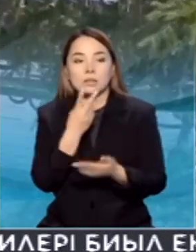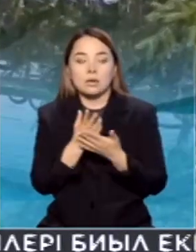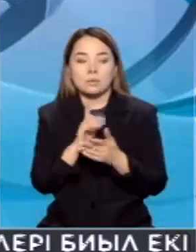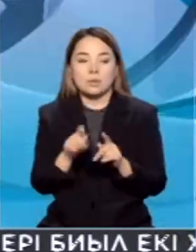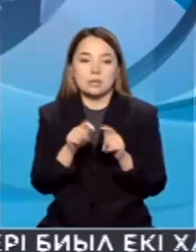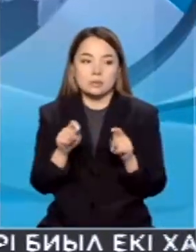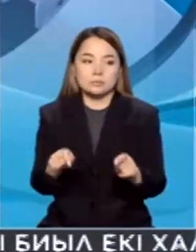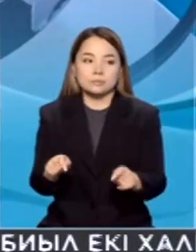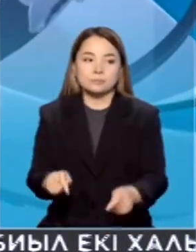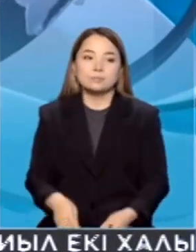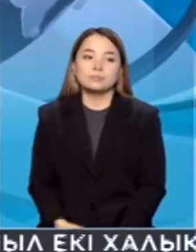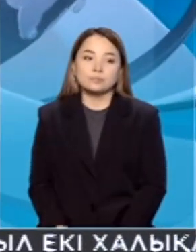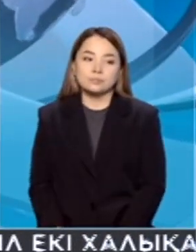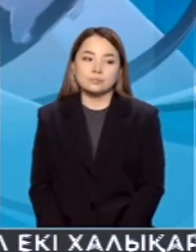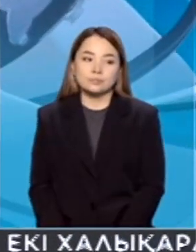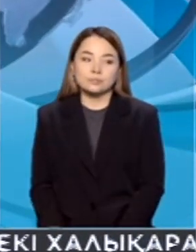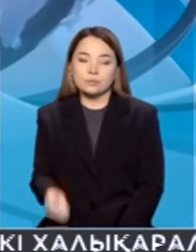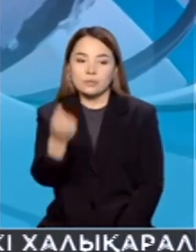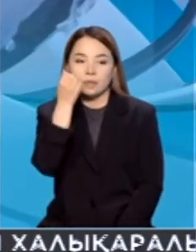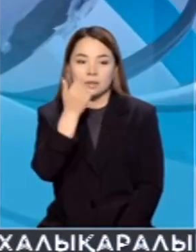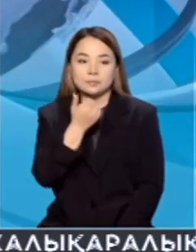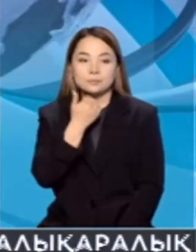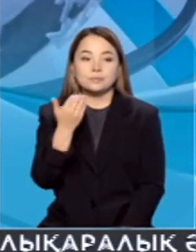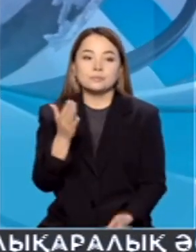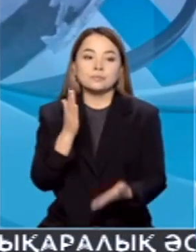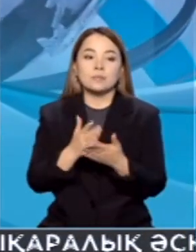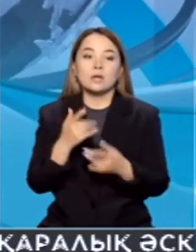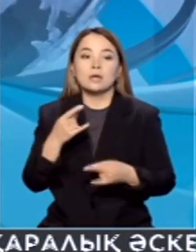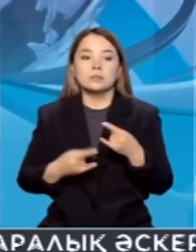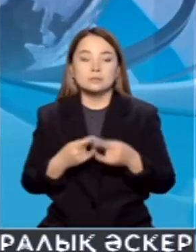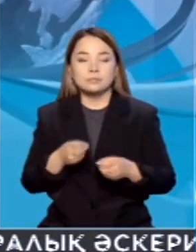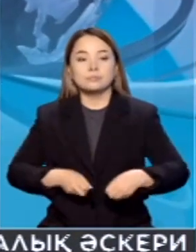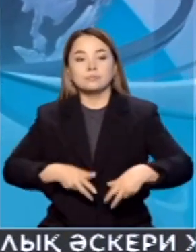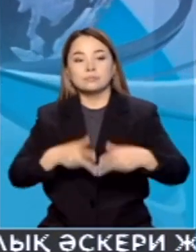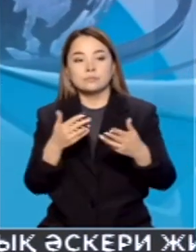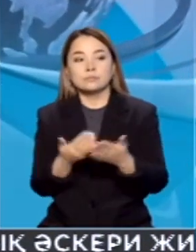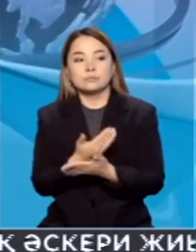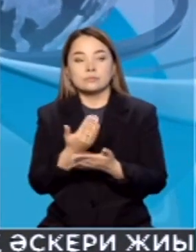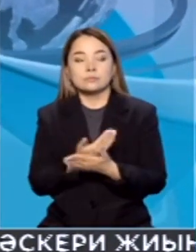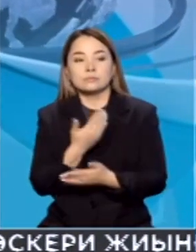Лейла? Я рахмет әріптес, студиямен тікелей қосылған әріптесім Дарын Сағитов.